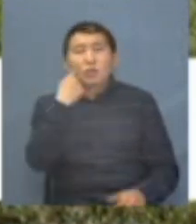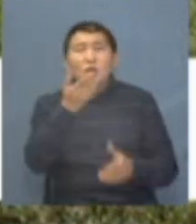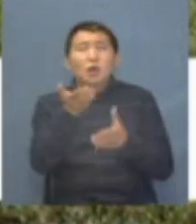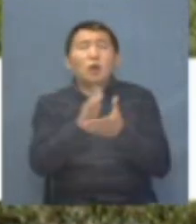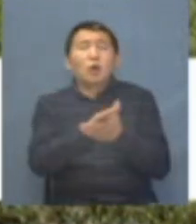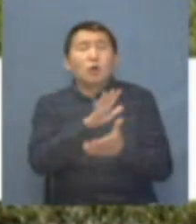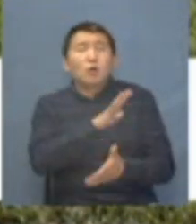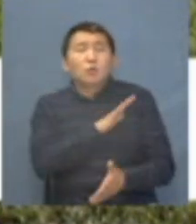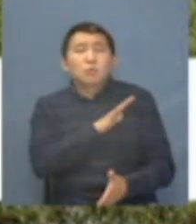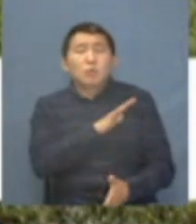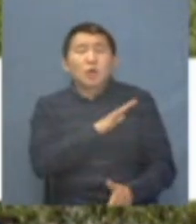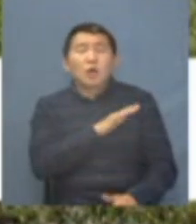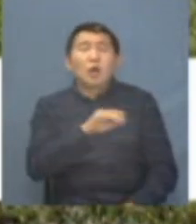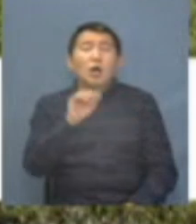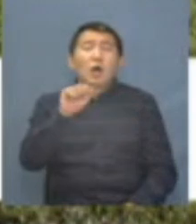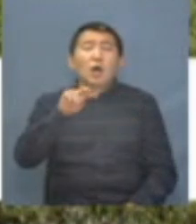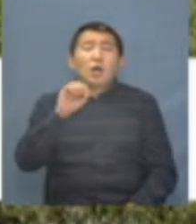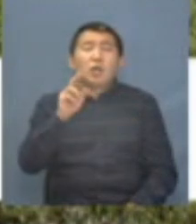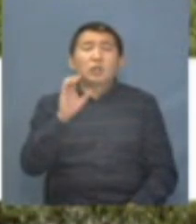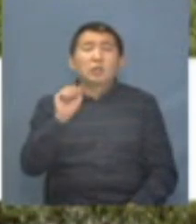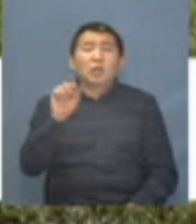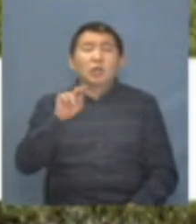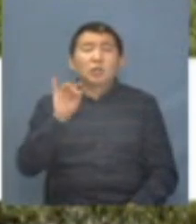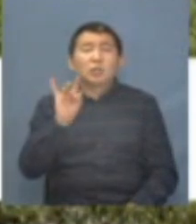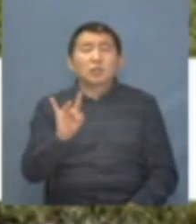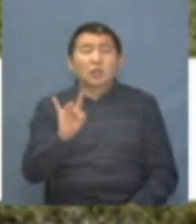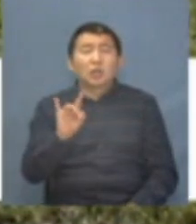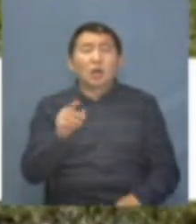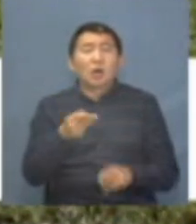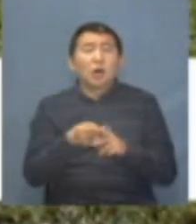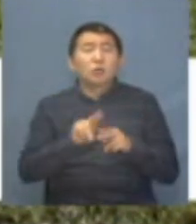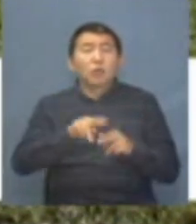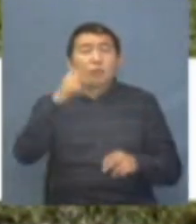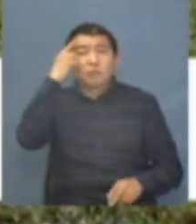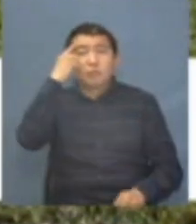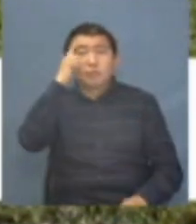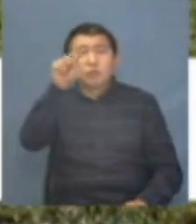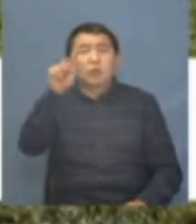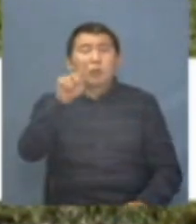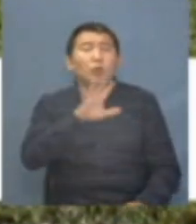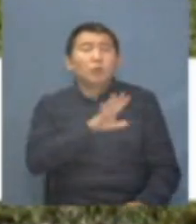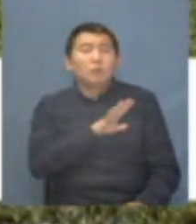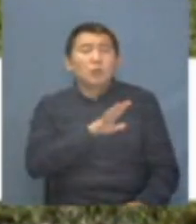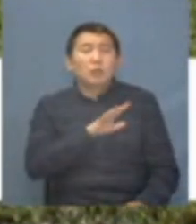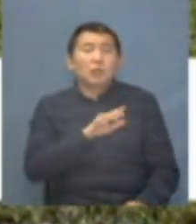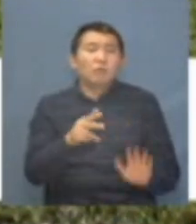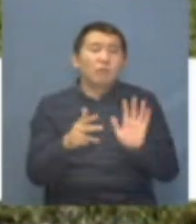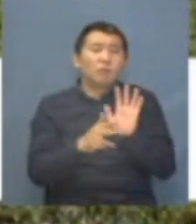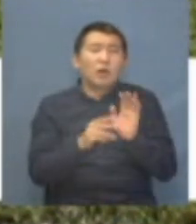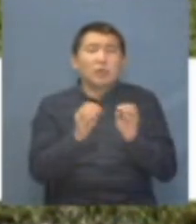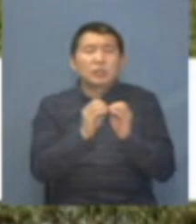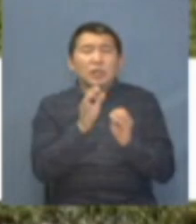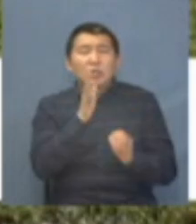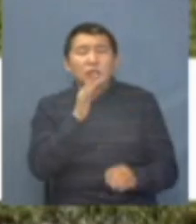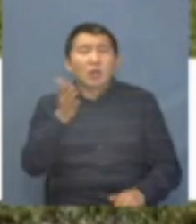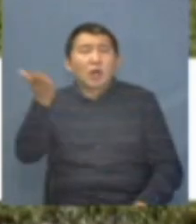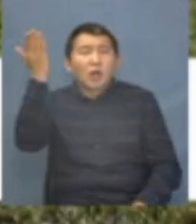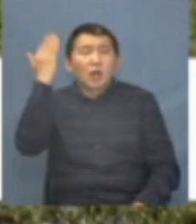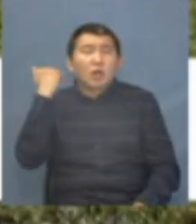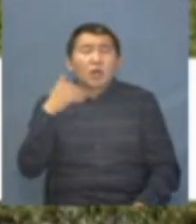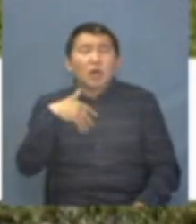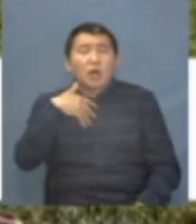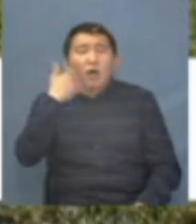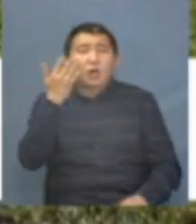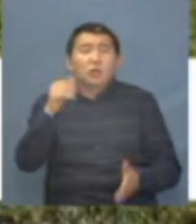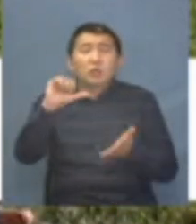человек, ветеран войны, и что он это придумал. Когда я первый раз здесь попала, лет 8 или 10 назад, вы знаете, я вот так вот вступила в Кутихи,